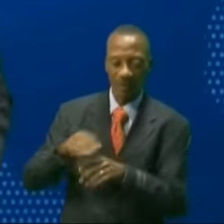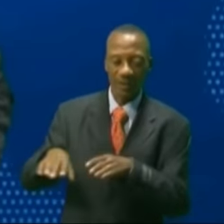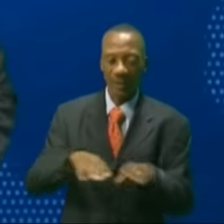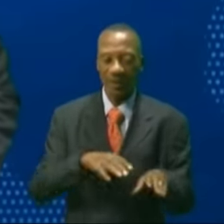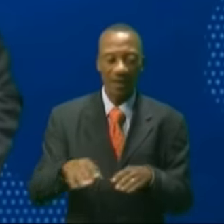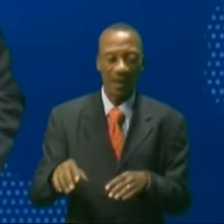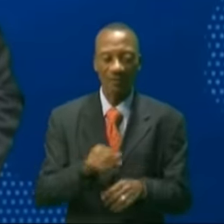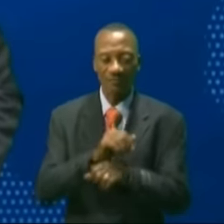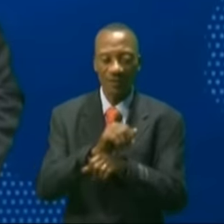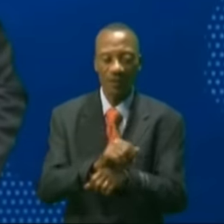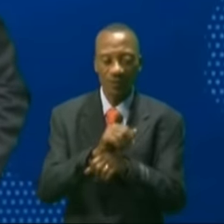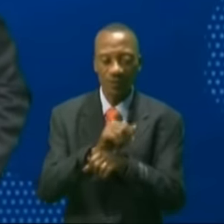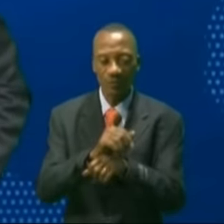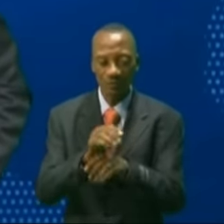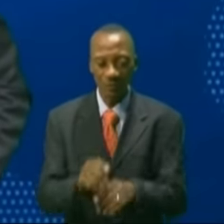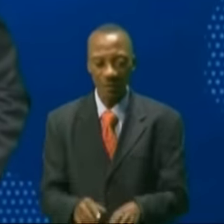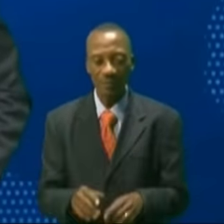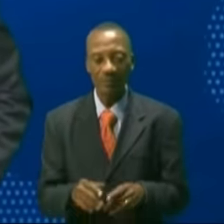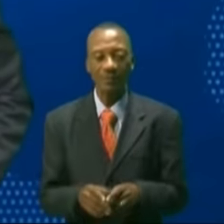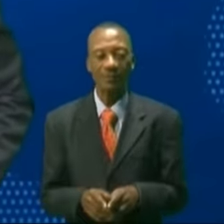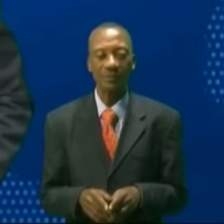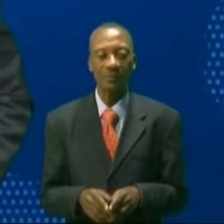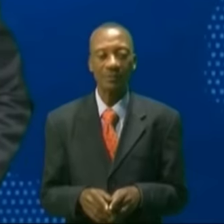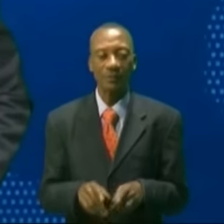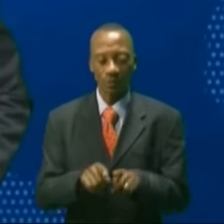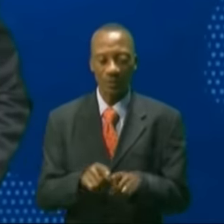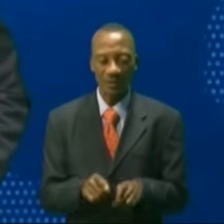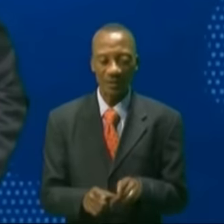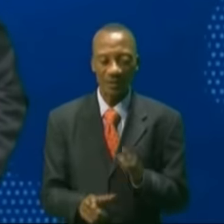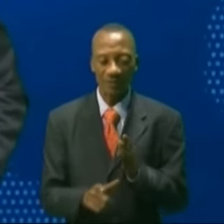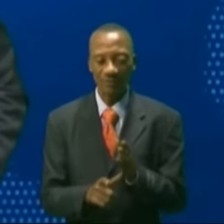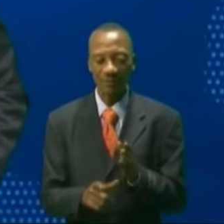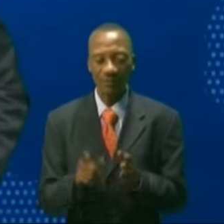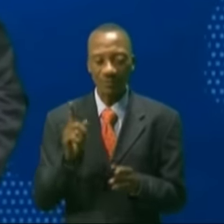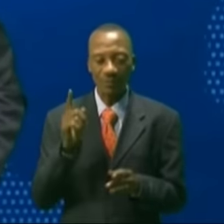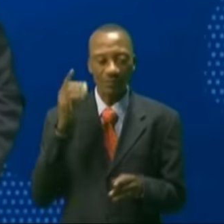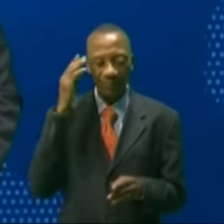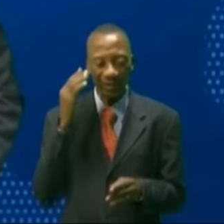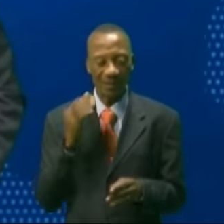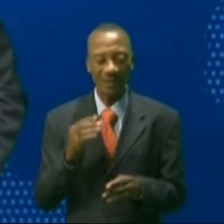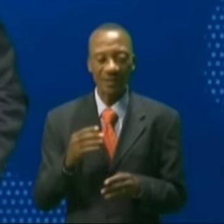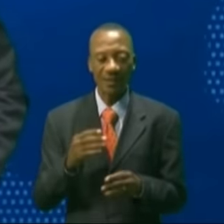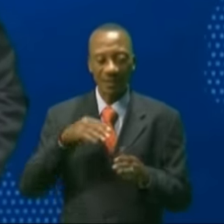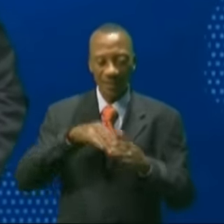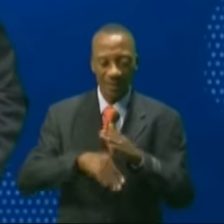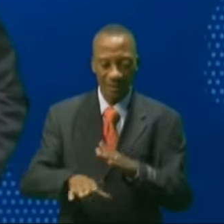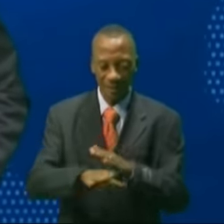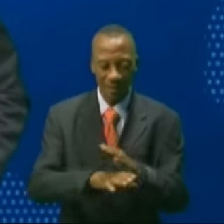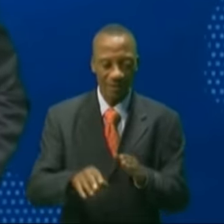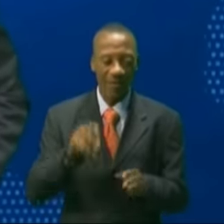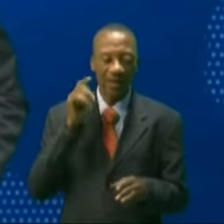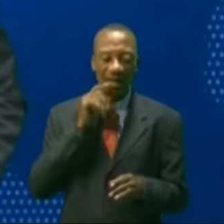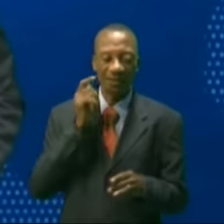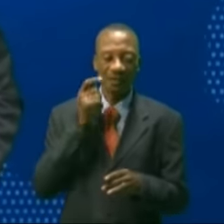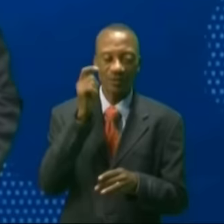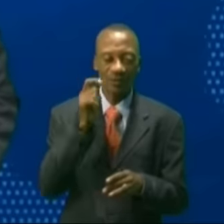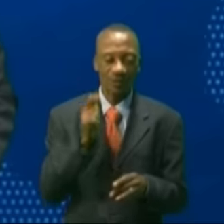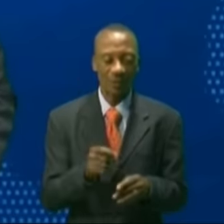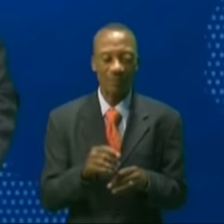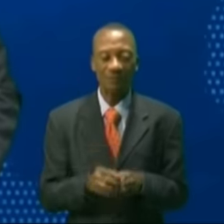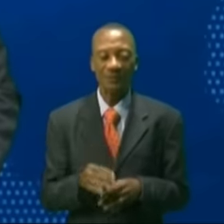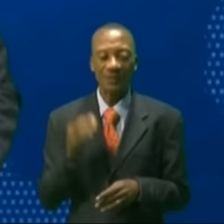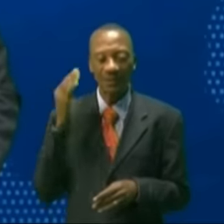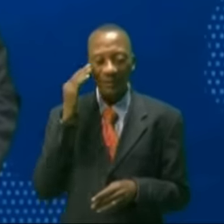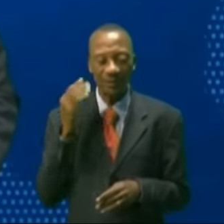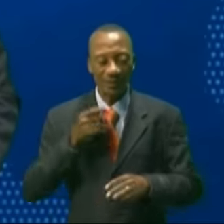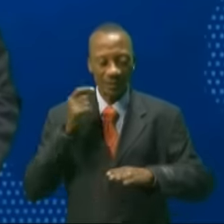le vice-premier ministre, ministre de la Défense nationale et ancien combattant, ainsi que le ministre d'État, ministre de la